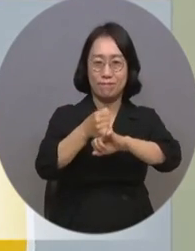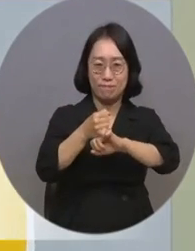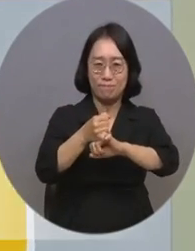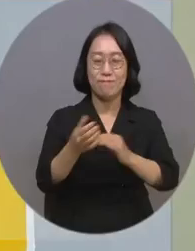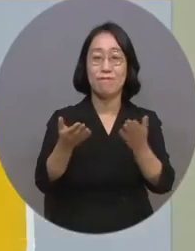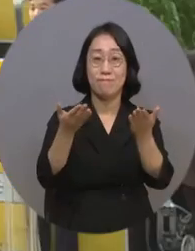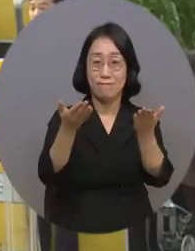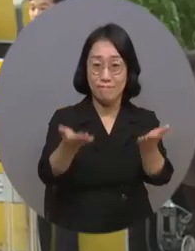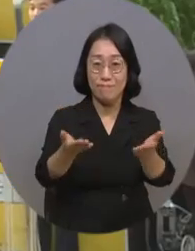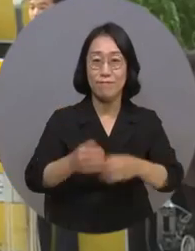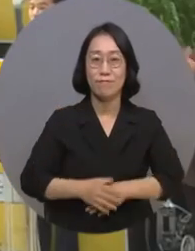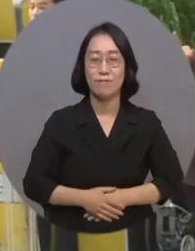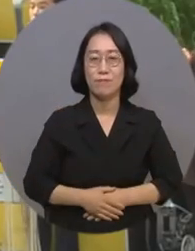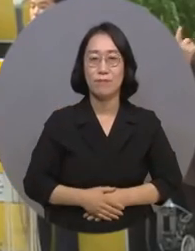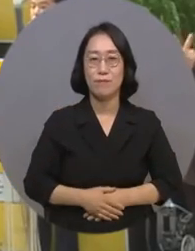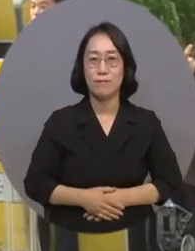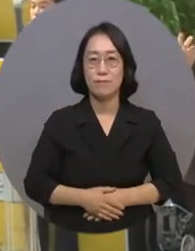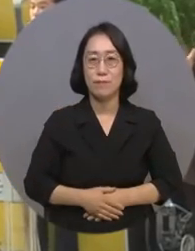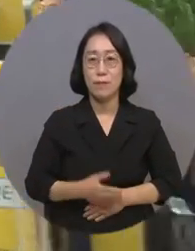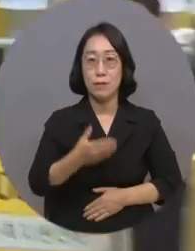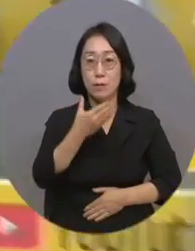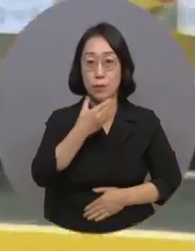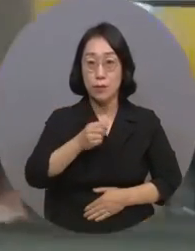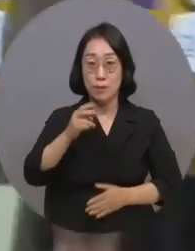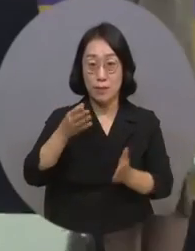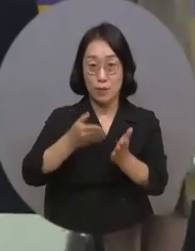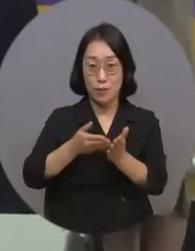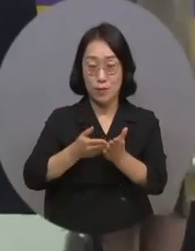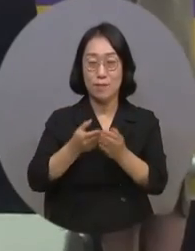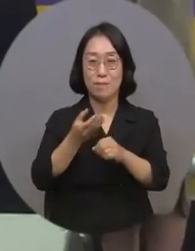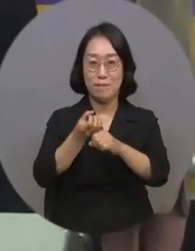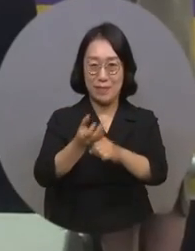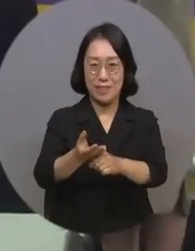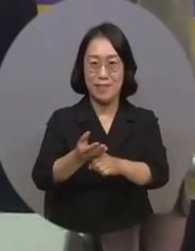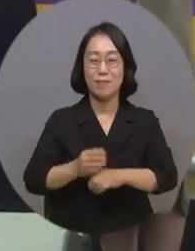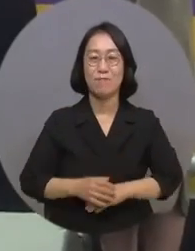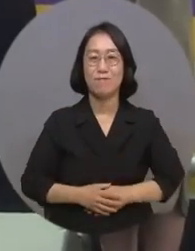드리겠습니다. TV 뉴스 박승용입니다. 네, 박수 부탁드리겠습니다.